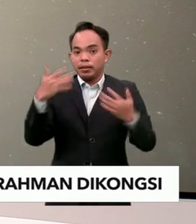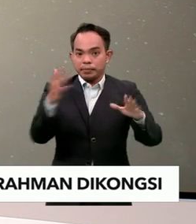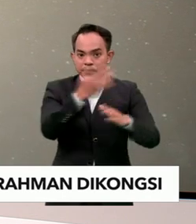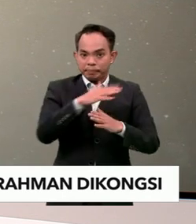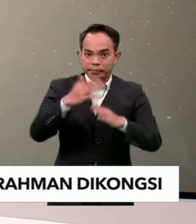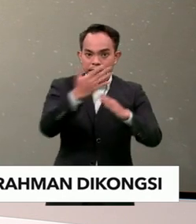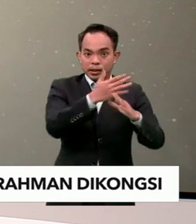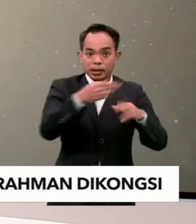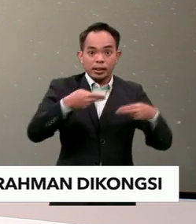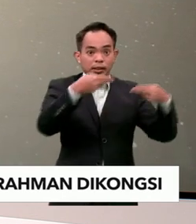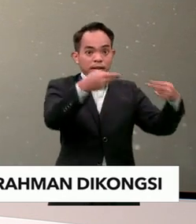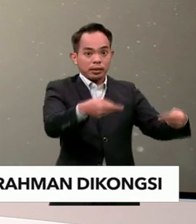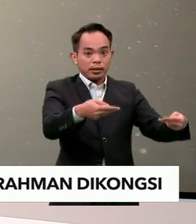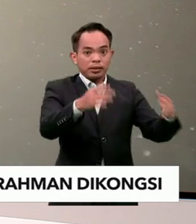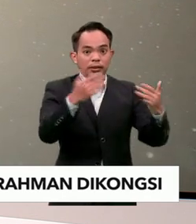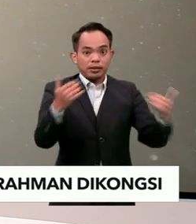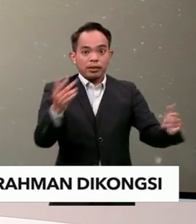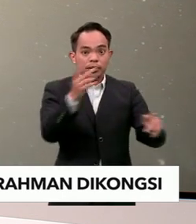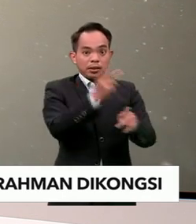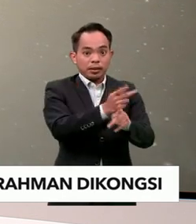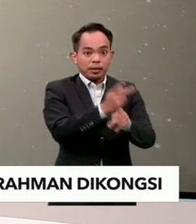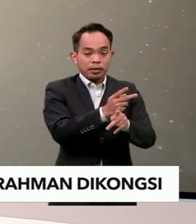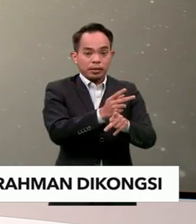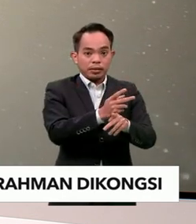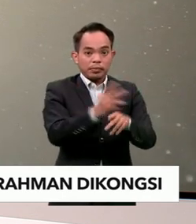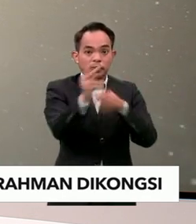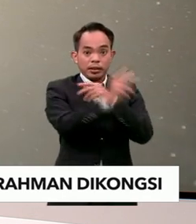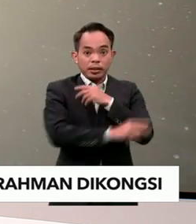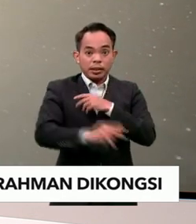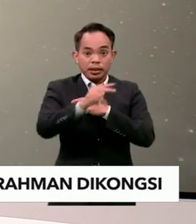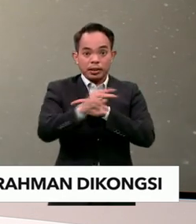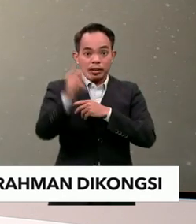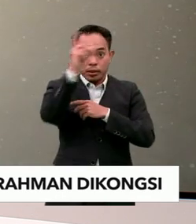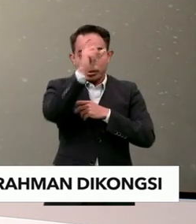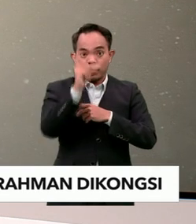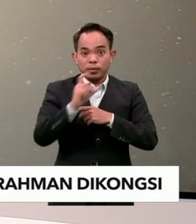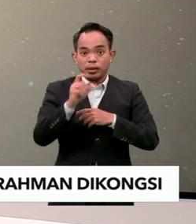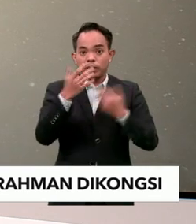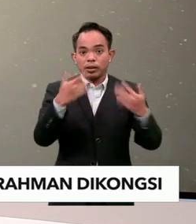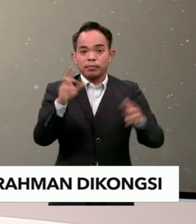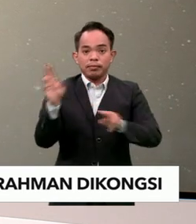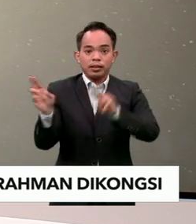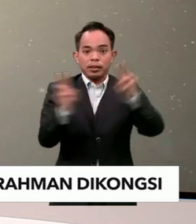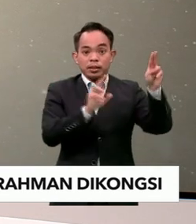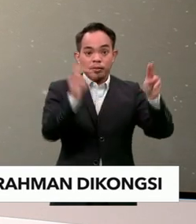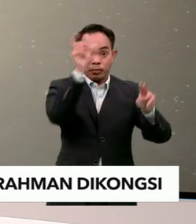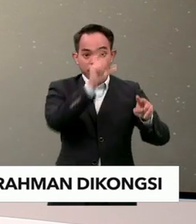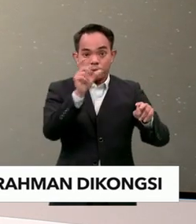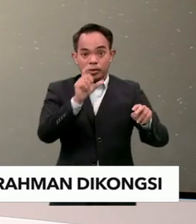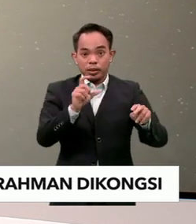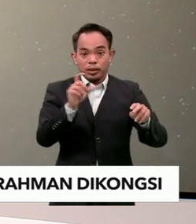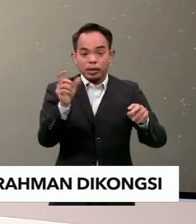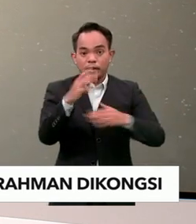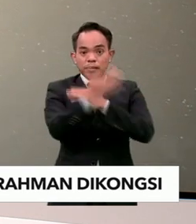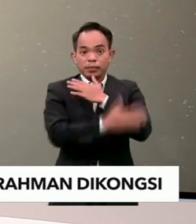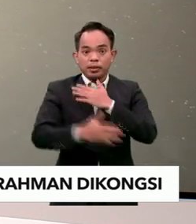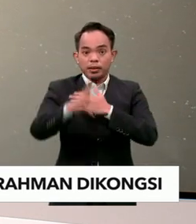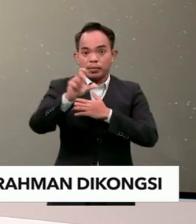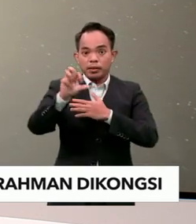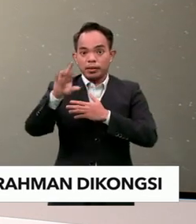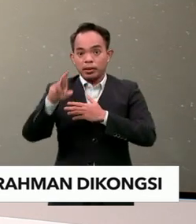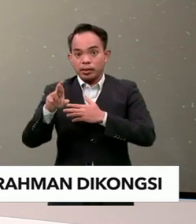kongsikan hadiah tersebut yang kini disimpan di Arktik Negeri turkiye dimulai oleh Duta turkiye ke merisiel Mr